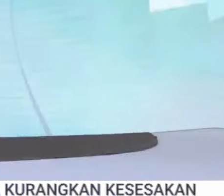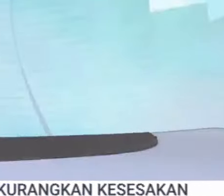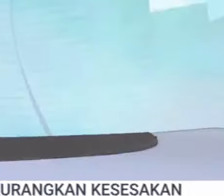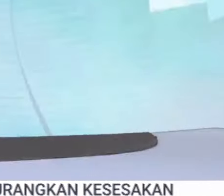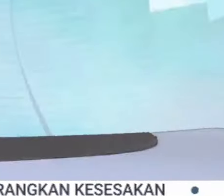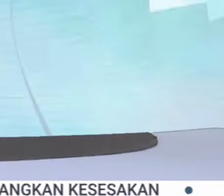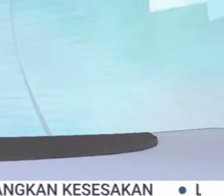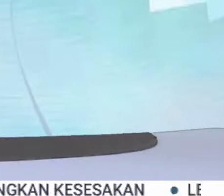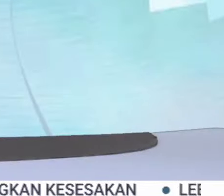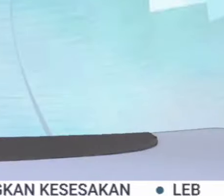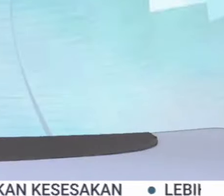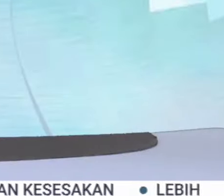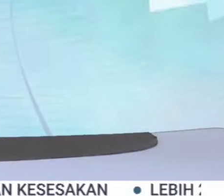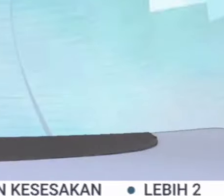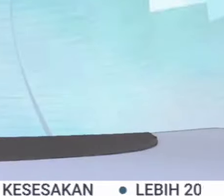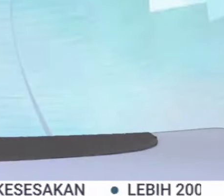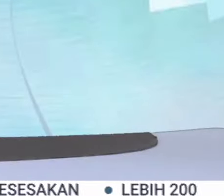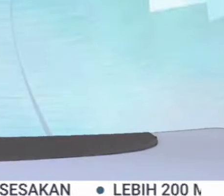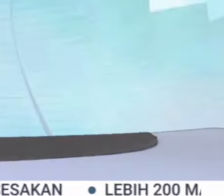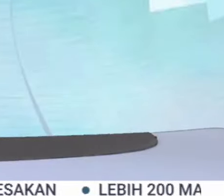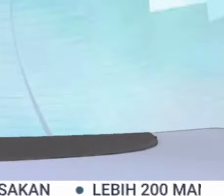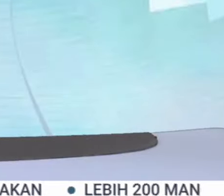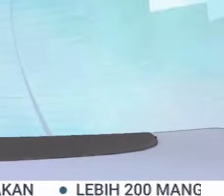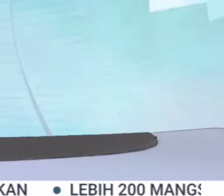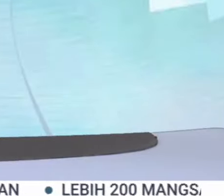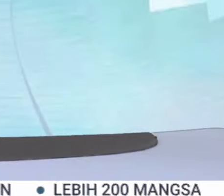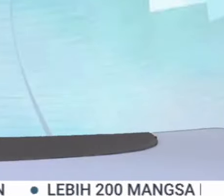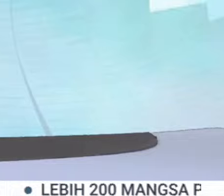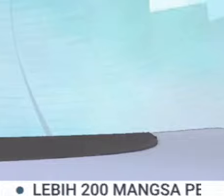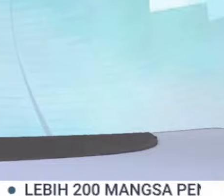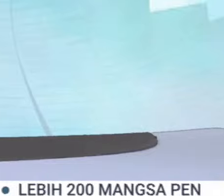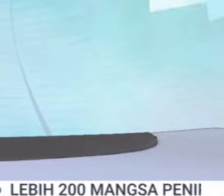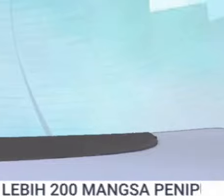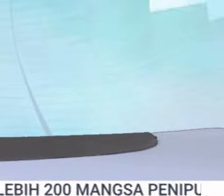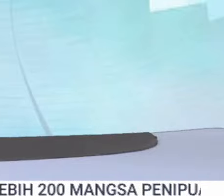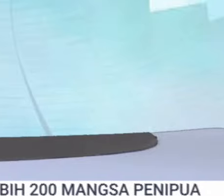Saudara, berita wilayah berakhir di sini. Dari sungai ke segara,